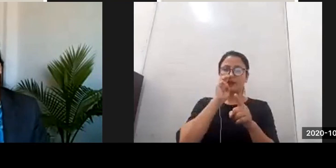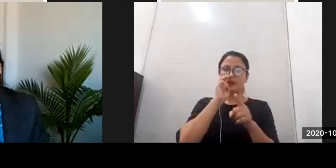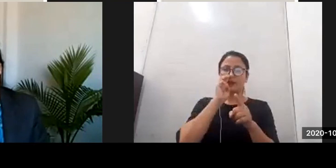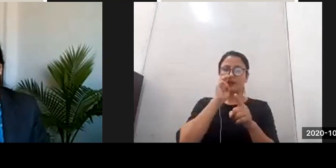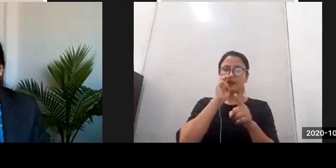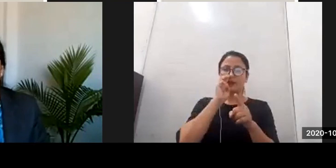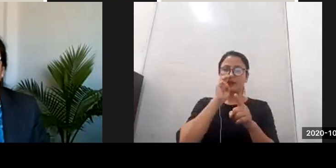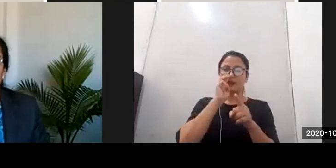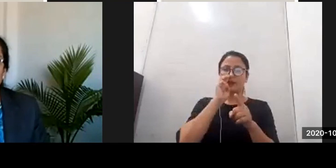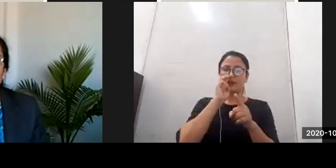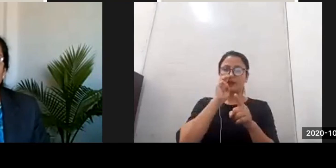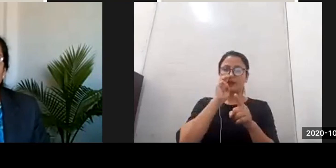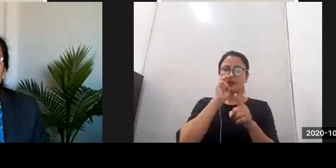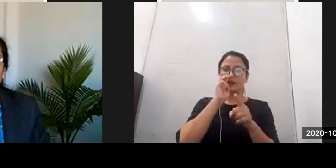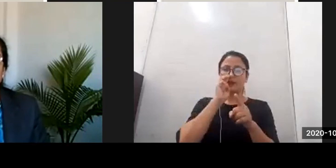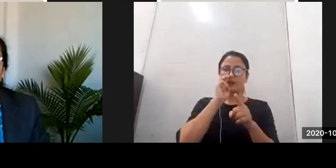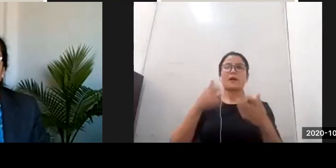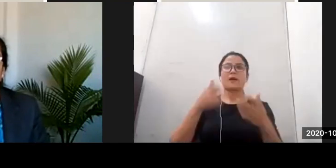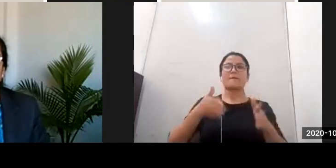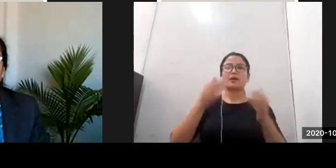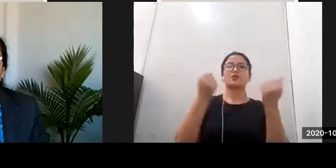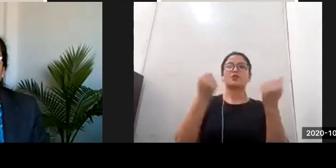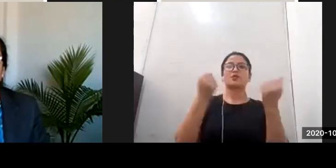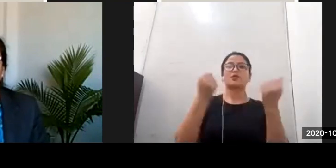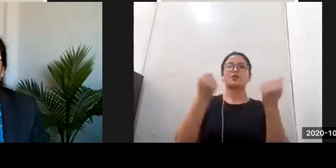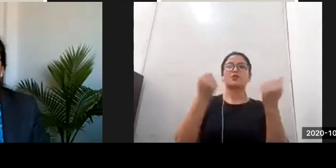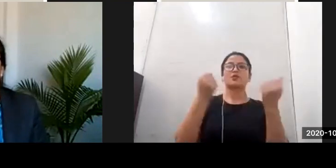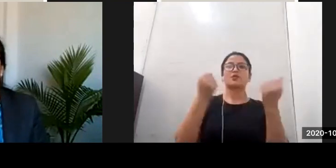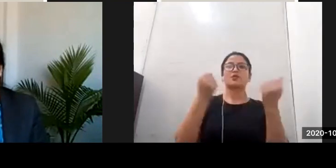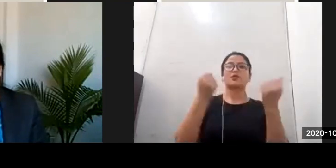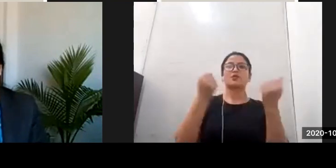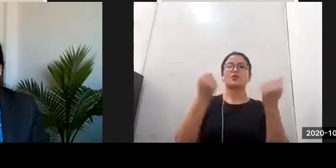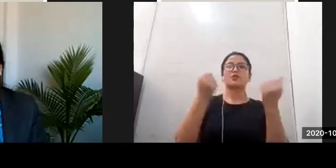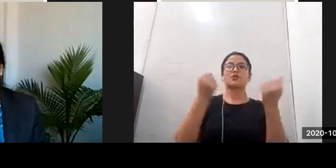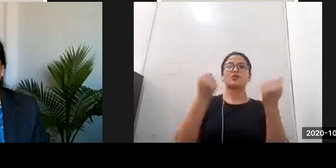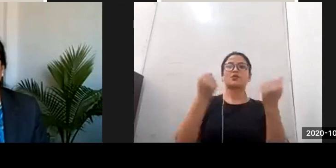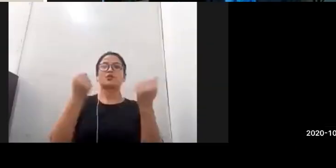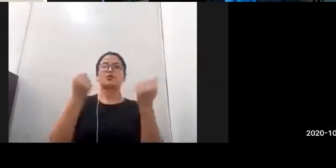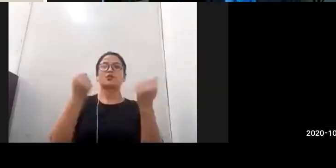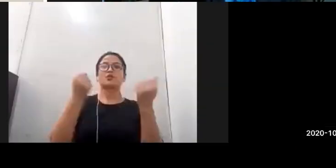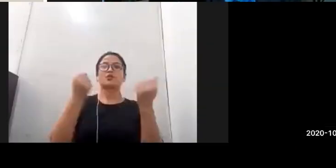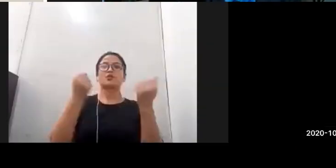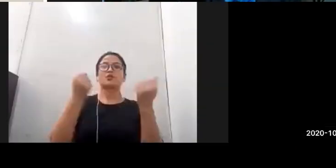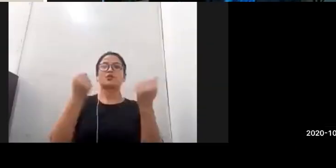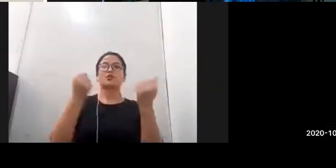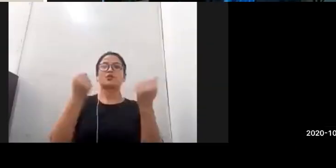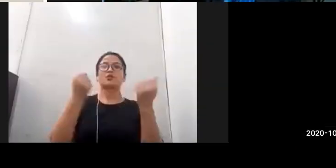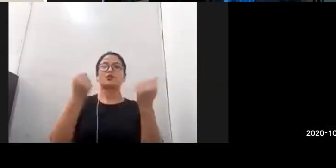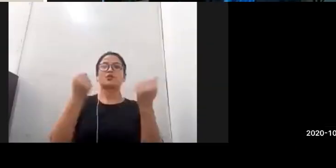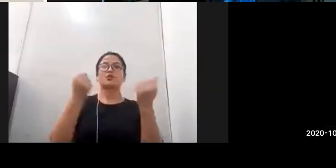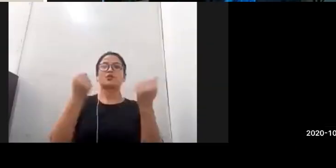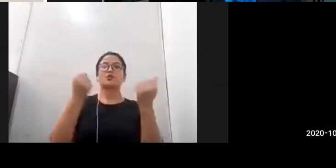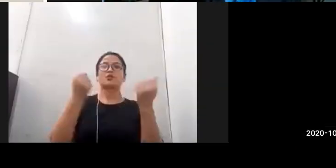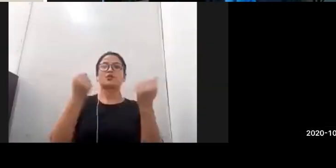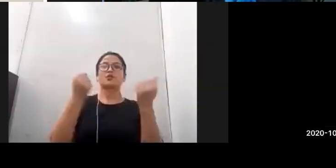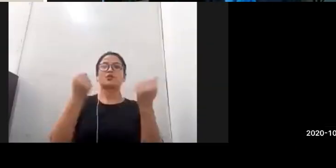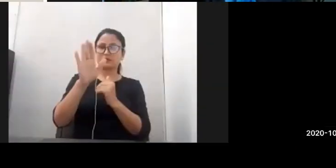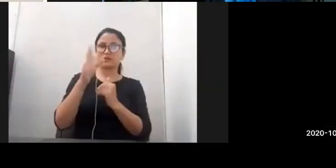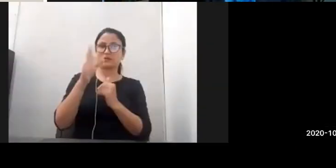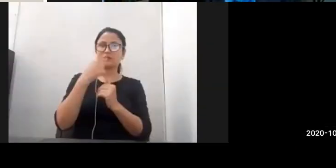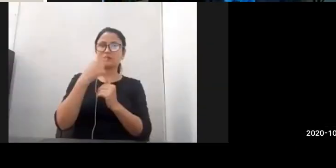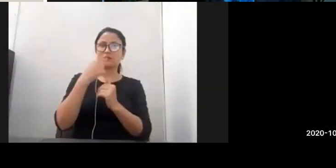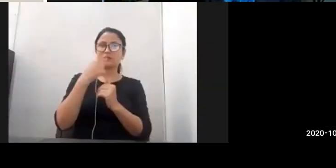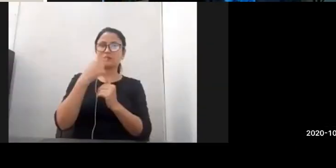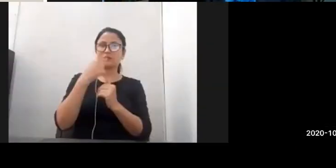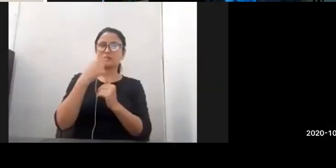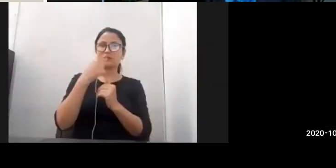छ। त्यसमा गृह मन्त्रालयको डाटामा पनि अझ उहाँहरूले त जात जाति सबैको उसमा पनि जानुभएको छ भने महिला र पुरुषको सवालमा पनि